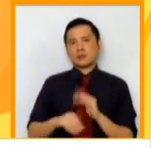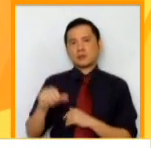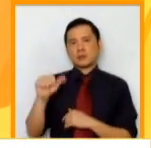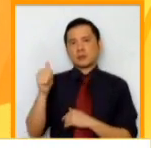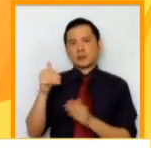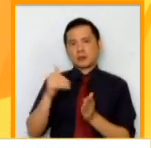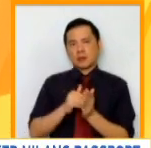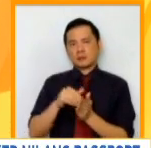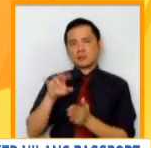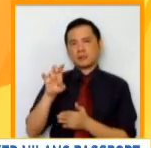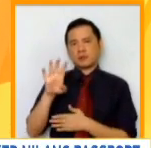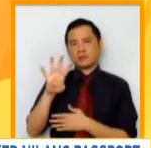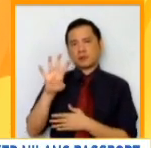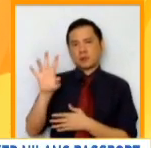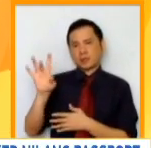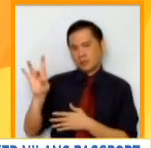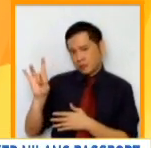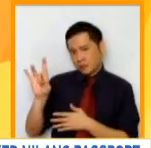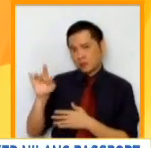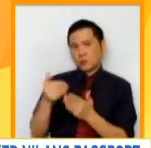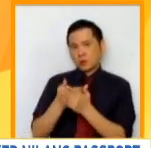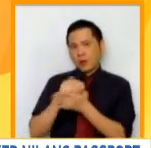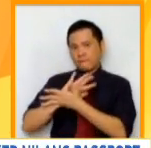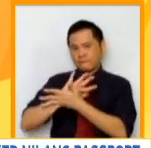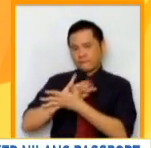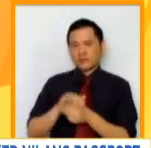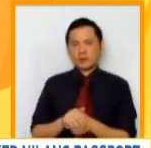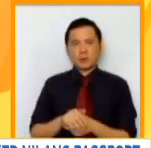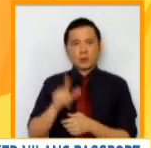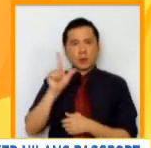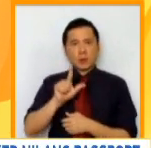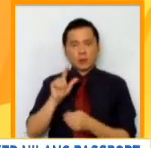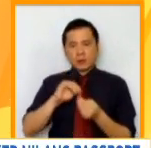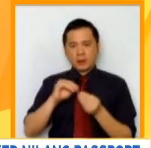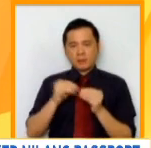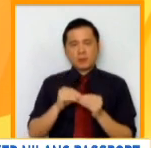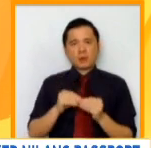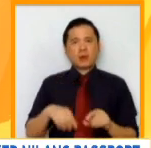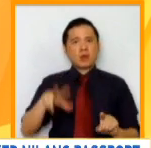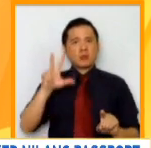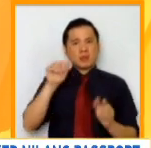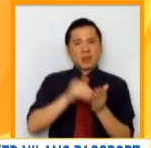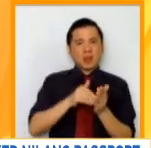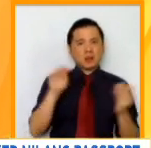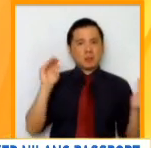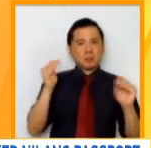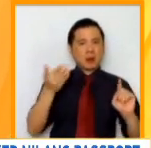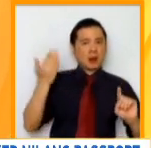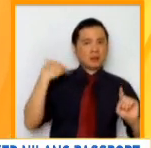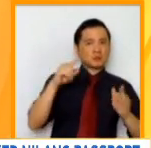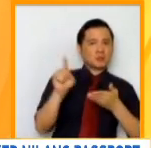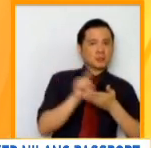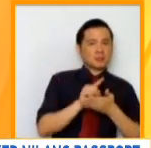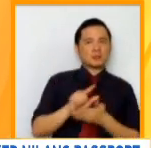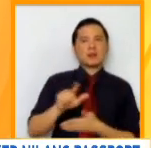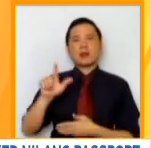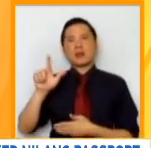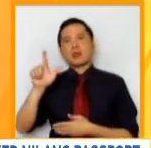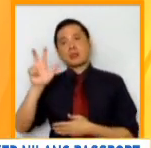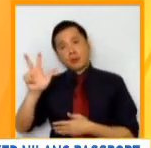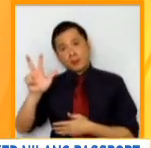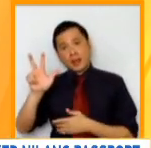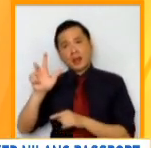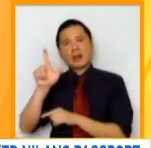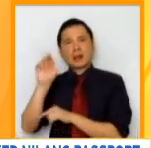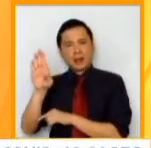10,748 ang mga bagong kaso, mas mababa ng halos 3,000 kaysa noong linggo. 3 laboratorio ang hindi nakapagsumite ng kanilang